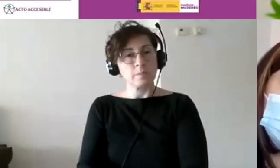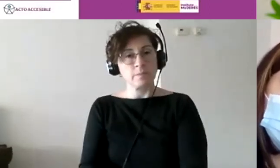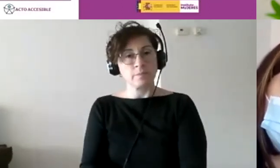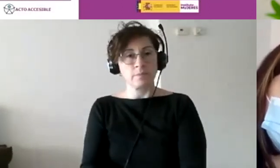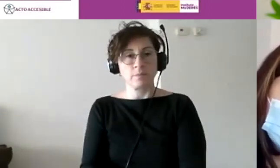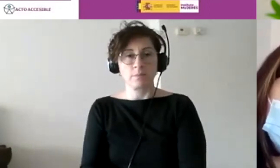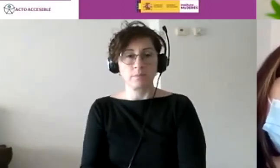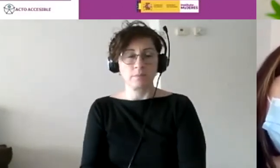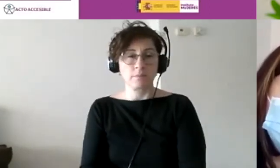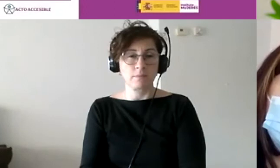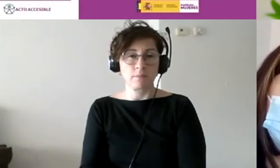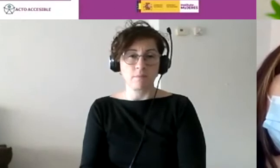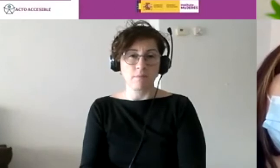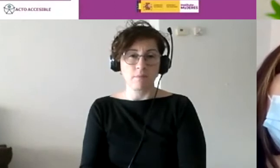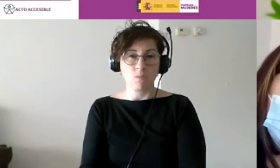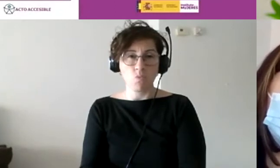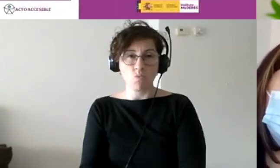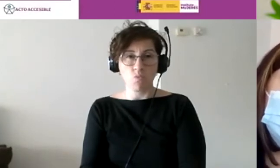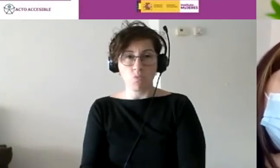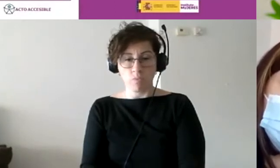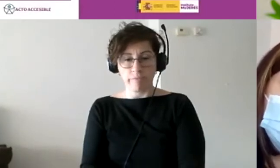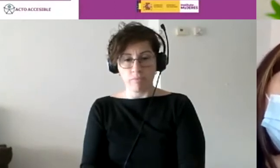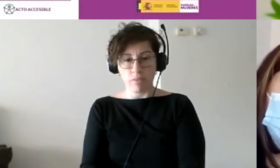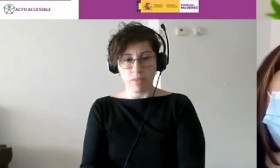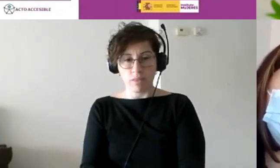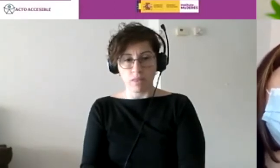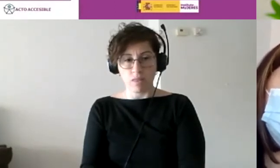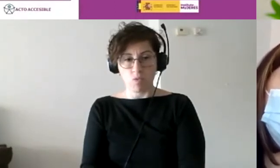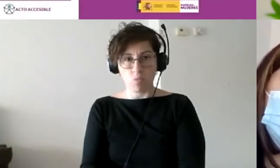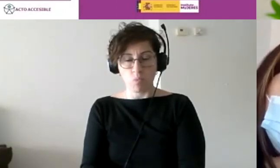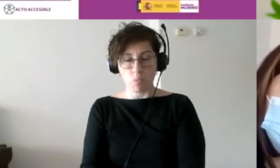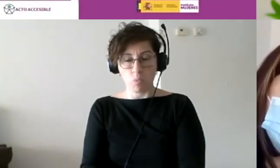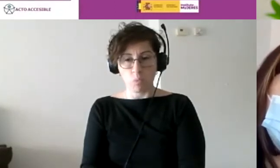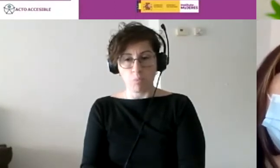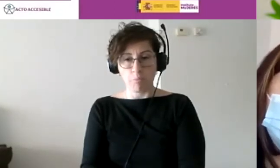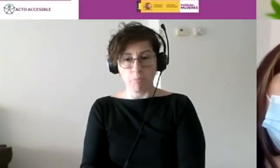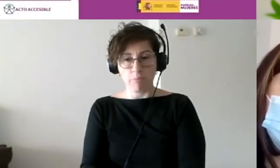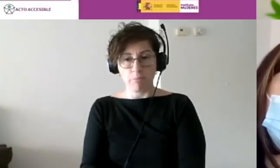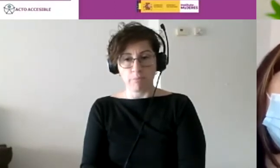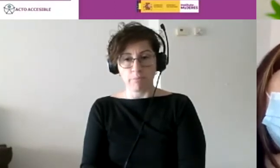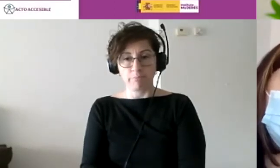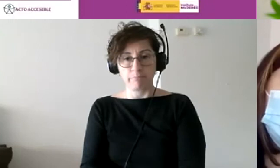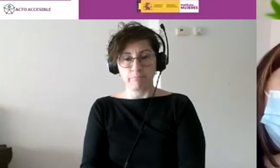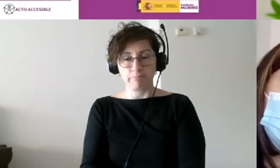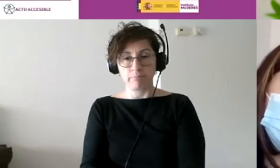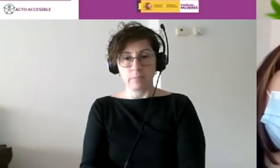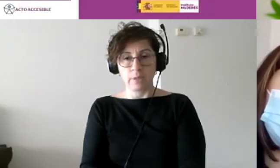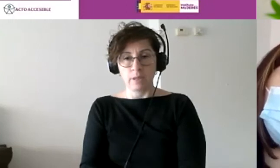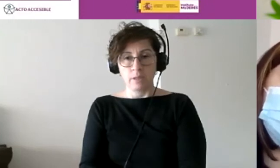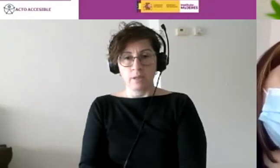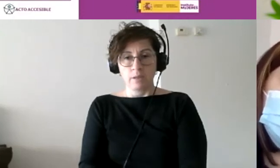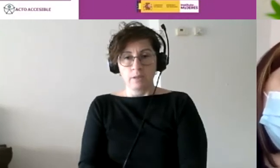вона також не має ще доступного житла, все незвичне, і діти, які потребують допомоги